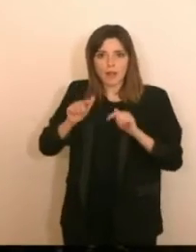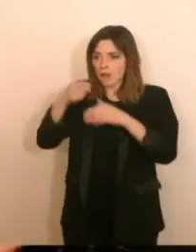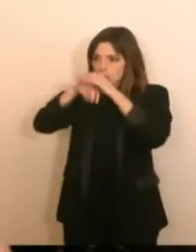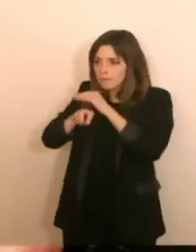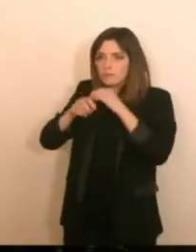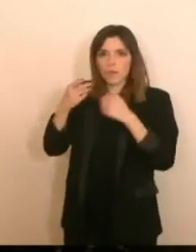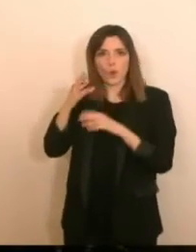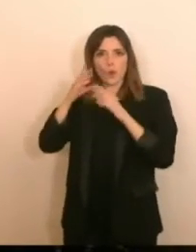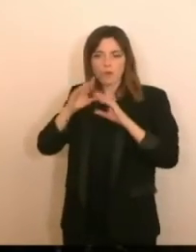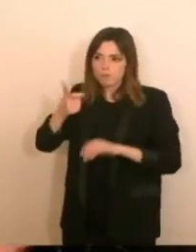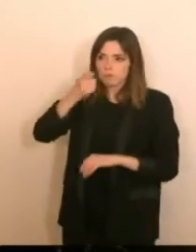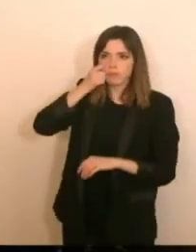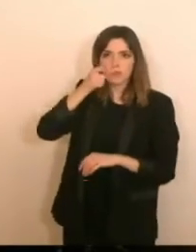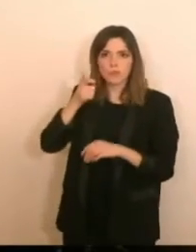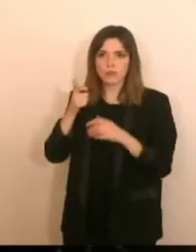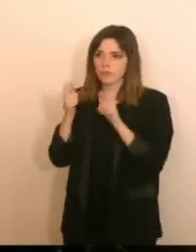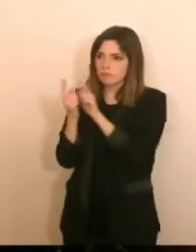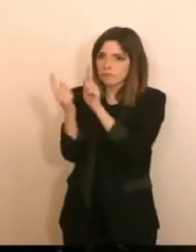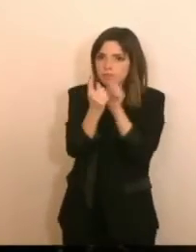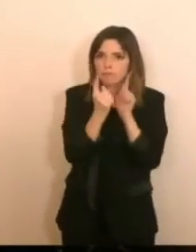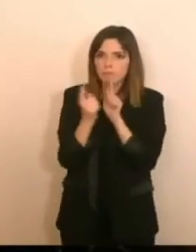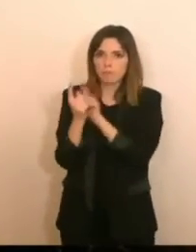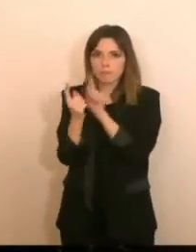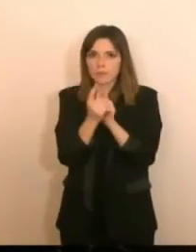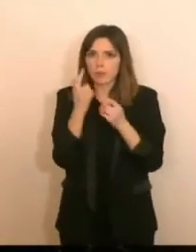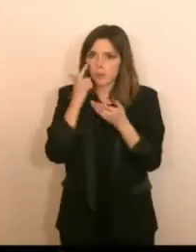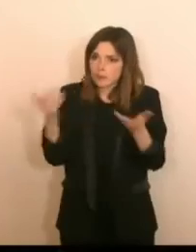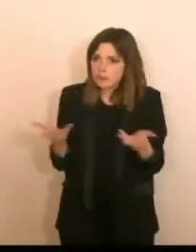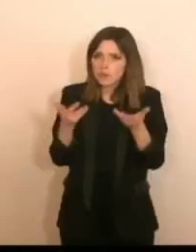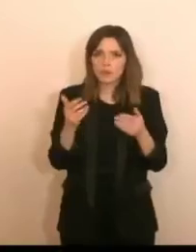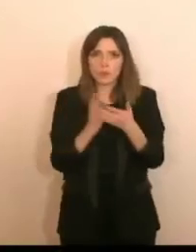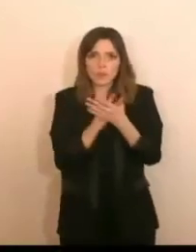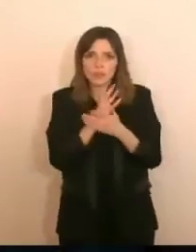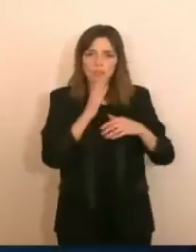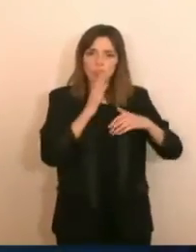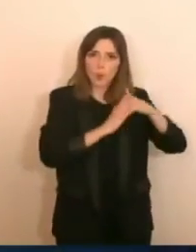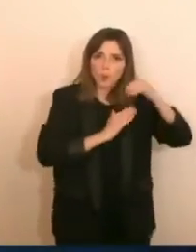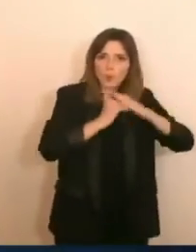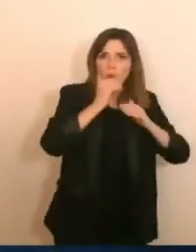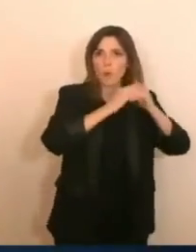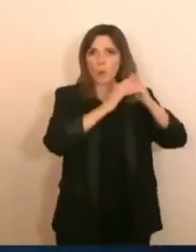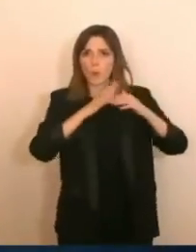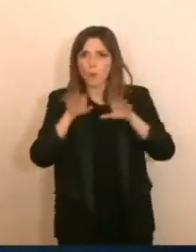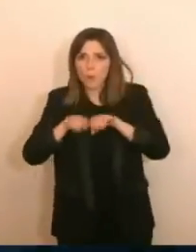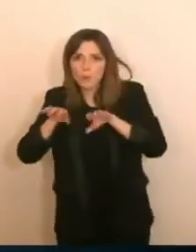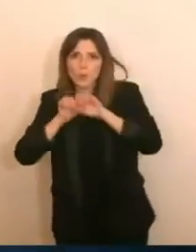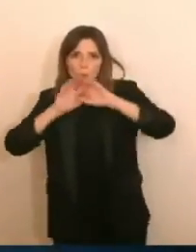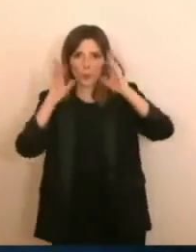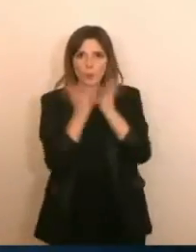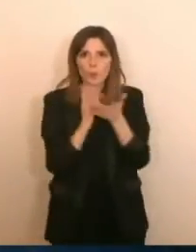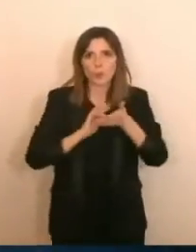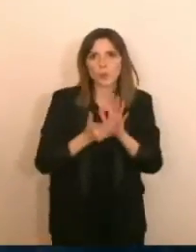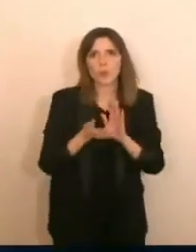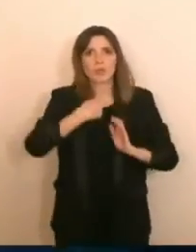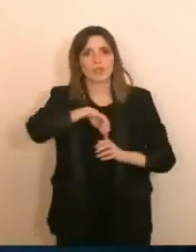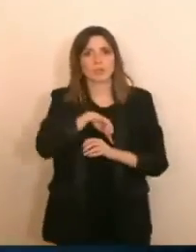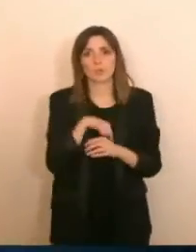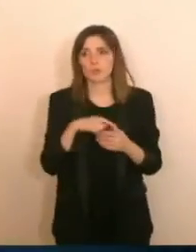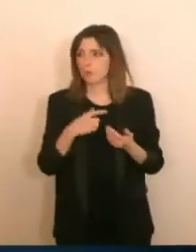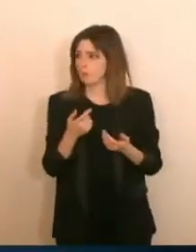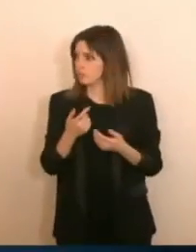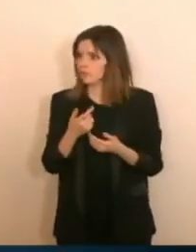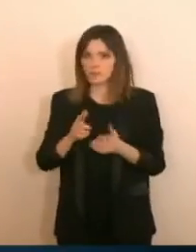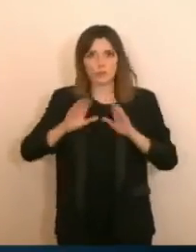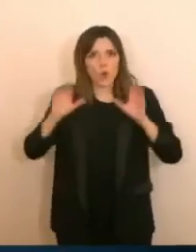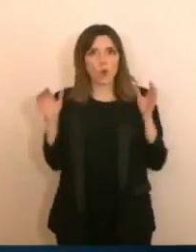de co-construction de coproduction qui va à la rencontre des habitants et nous nous sommes engagés chaque semaine à